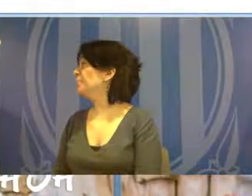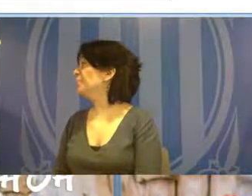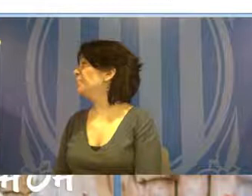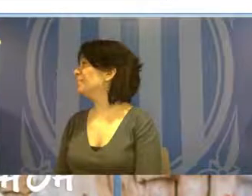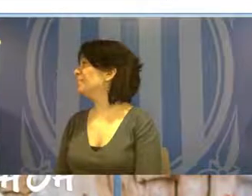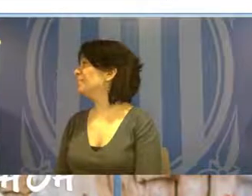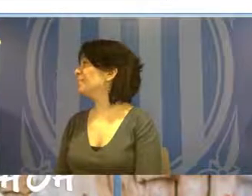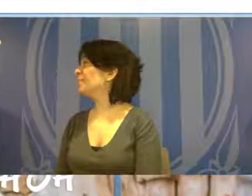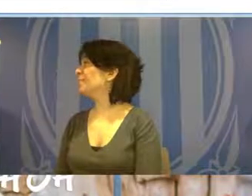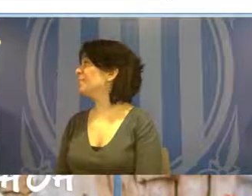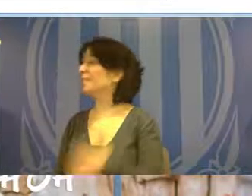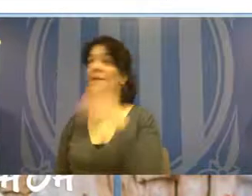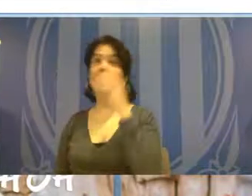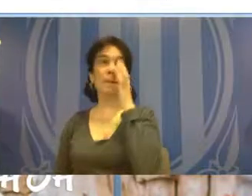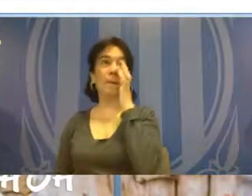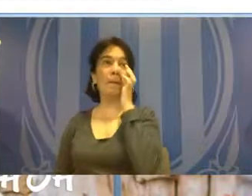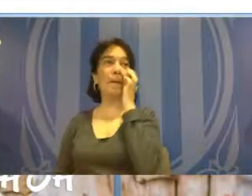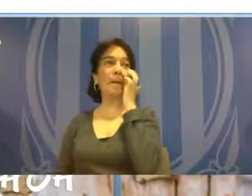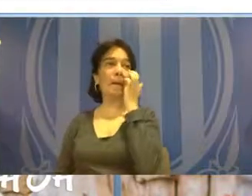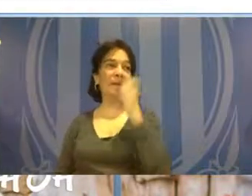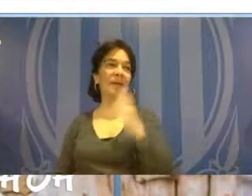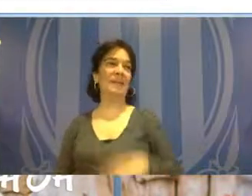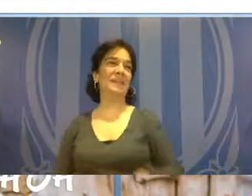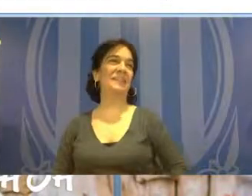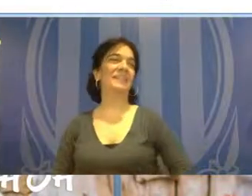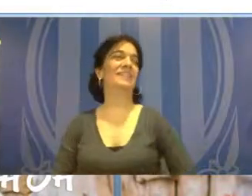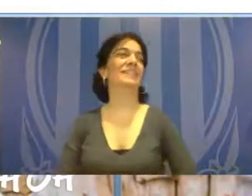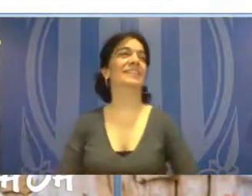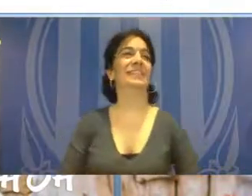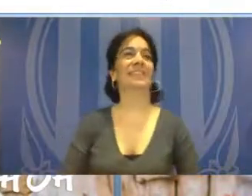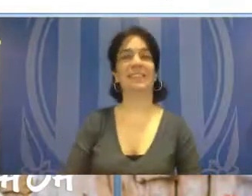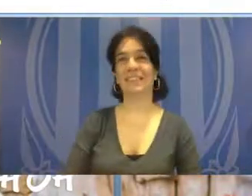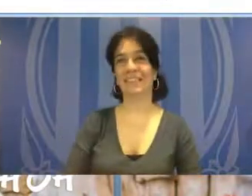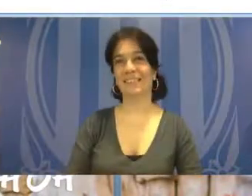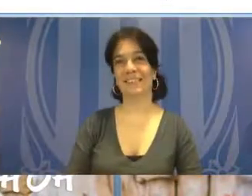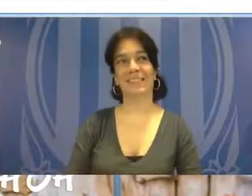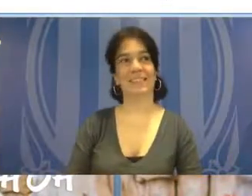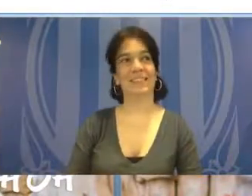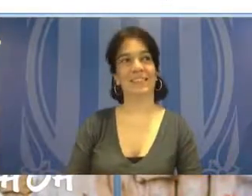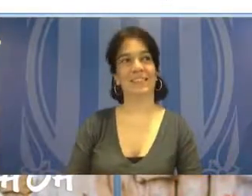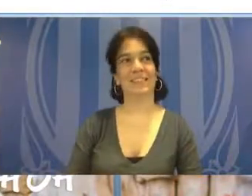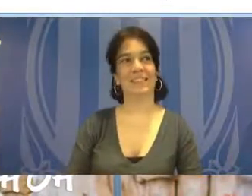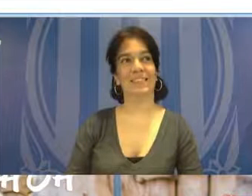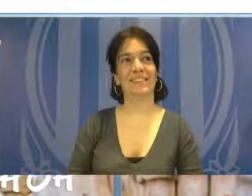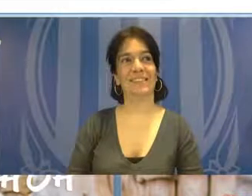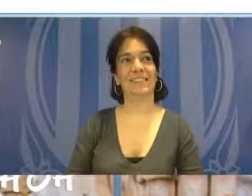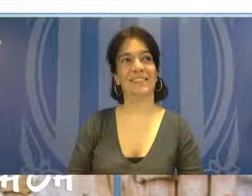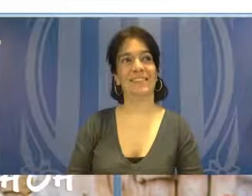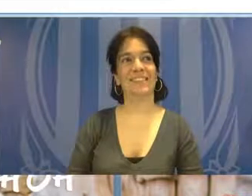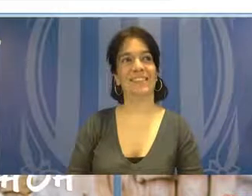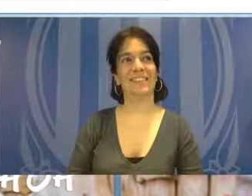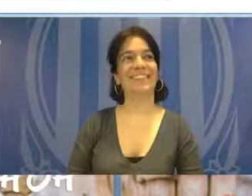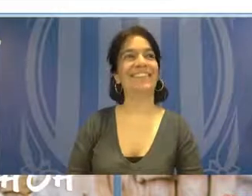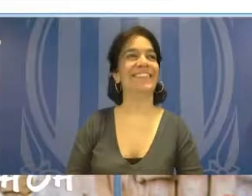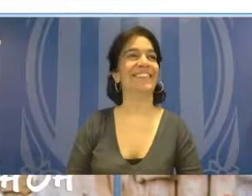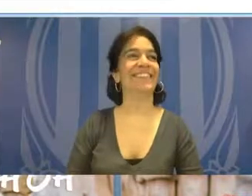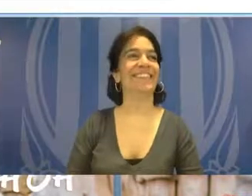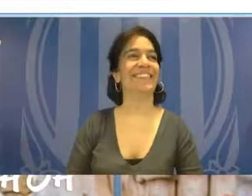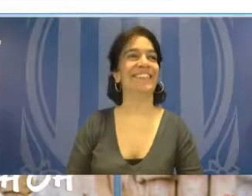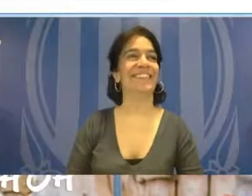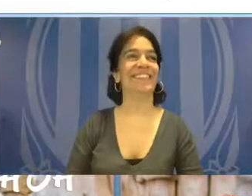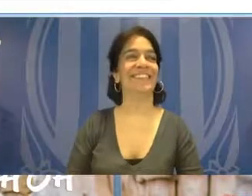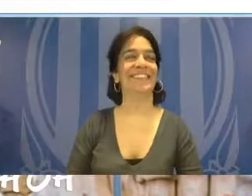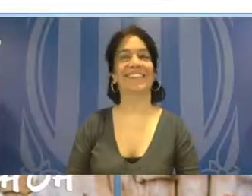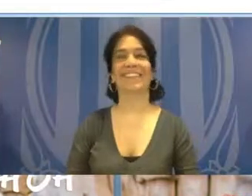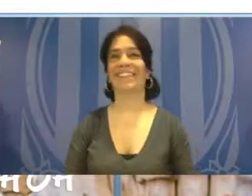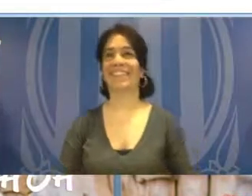no? Imagina't que per esports poguéssiu, no? Com que no sé com seria un Mendoza. Sí, Albert. Que